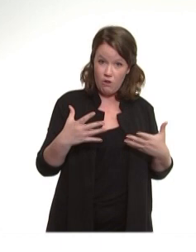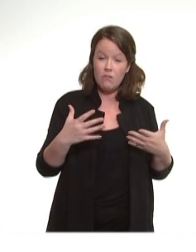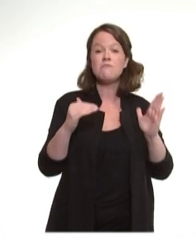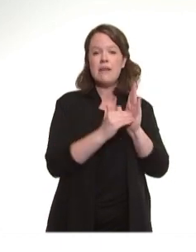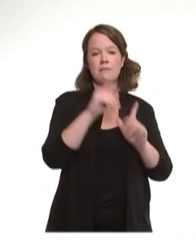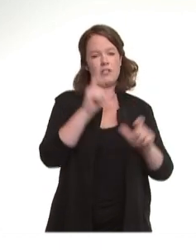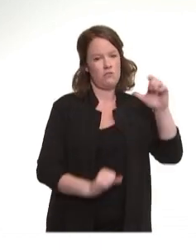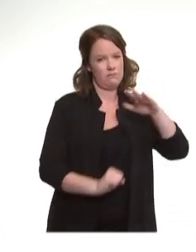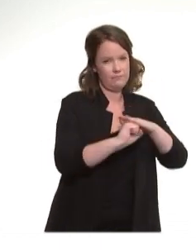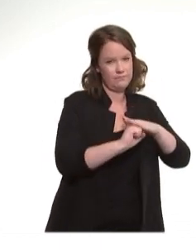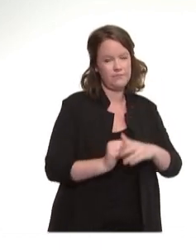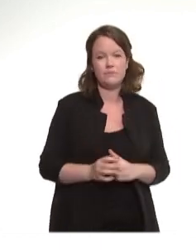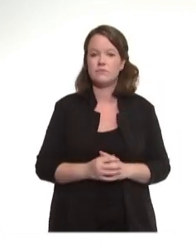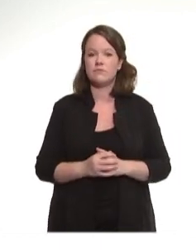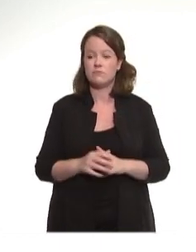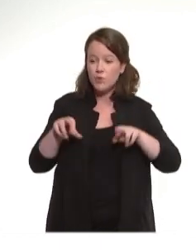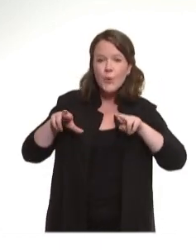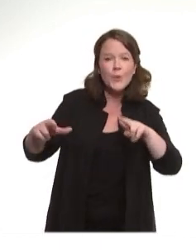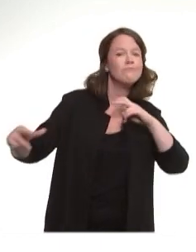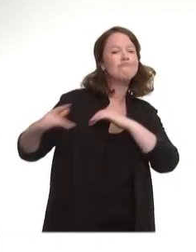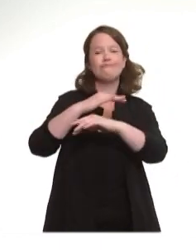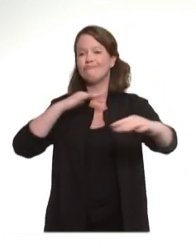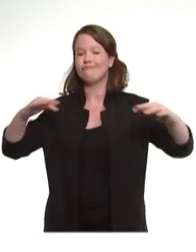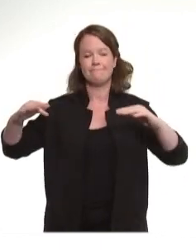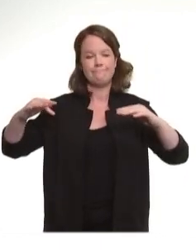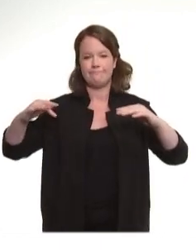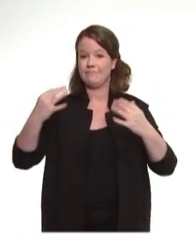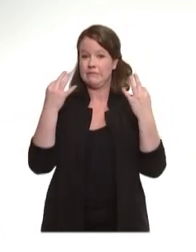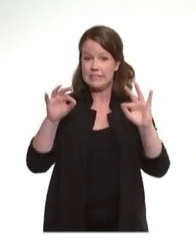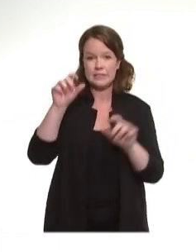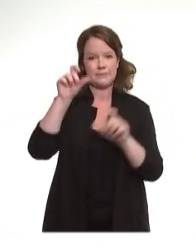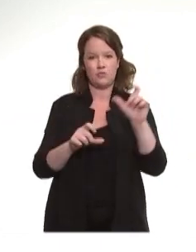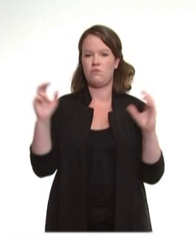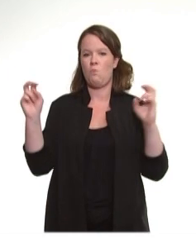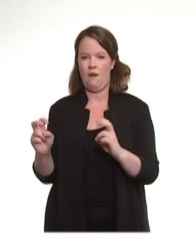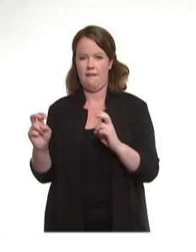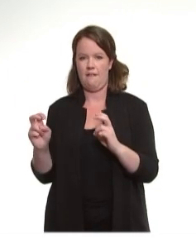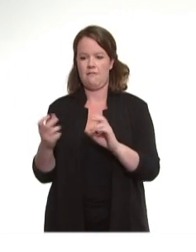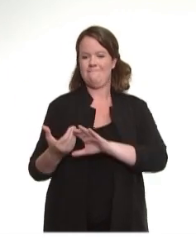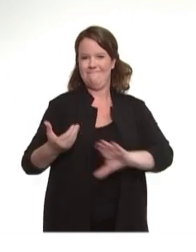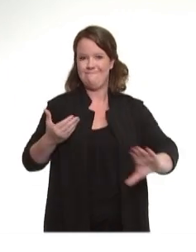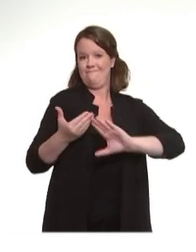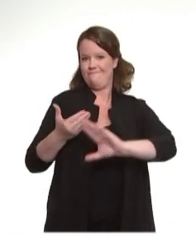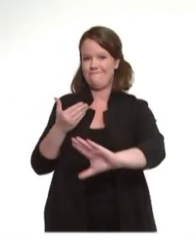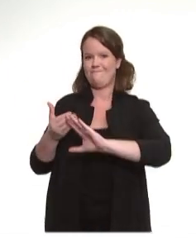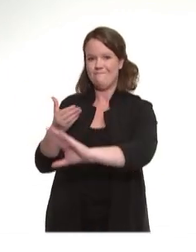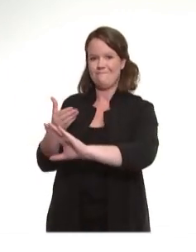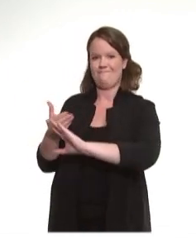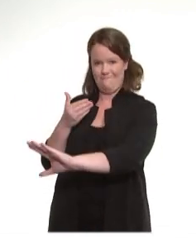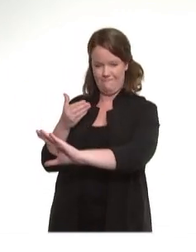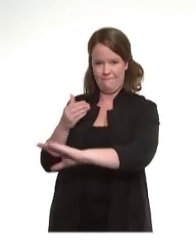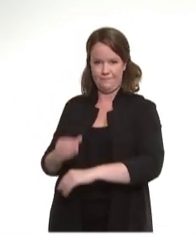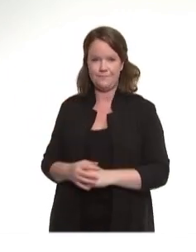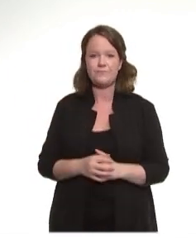regroupements y compris sur la voie publique en dessous de 10 personnes à nouveau pour augmenter la distanciation sociale et éviter que le virus